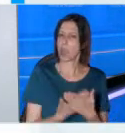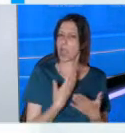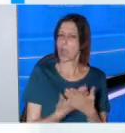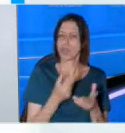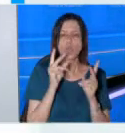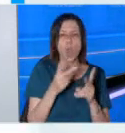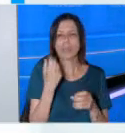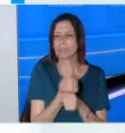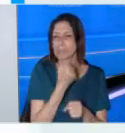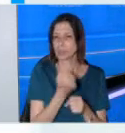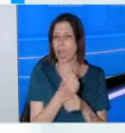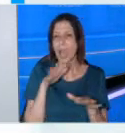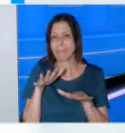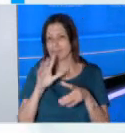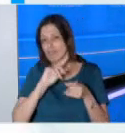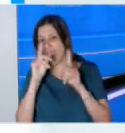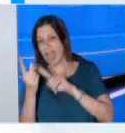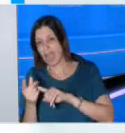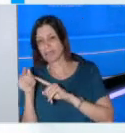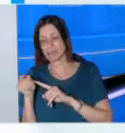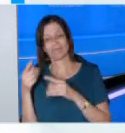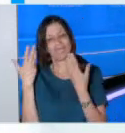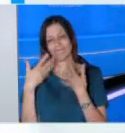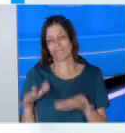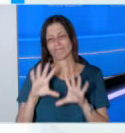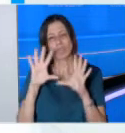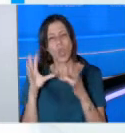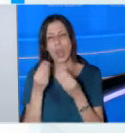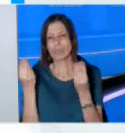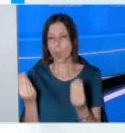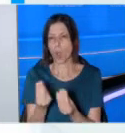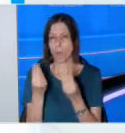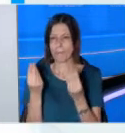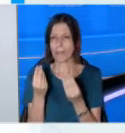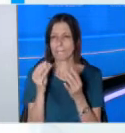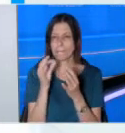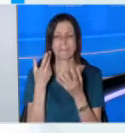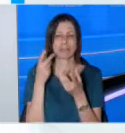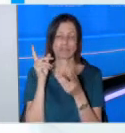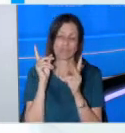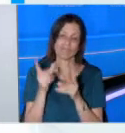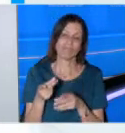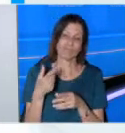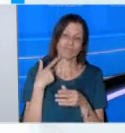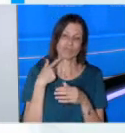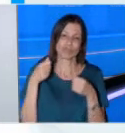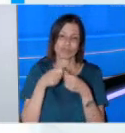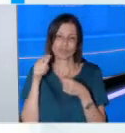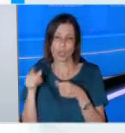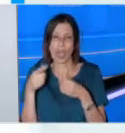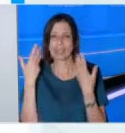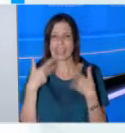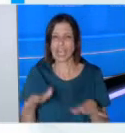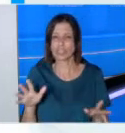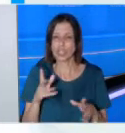והוכיחו יכולת ביצוע. הממשלה, לעומת זאת, נכשלה בכל התחומים הנתונים לאחריותה. היא נכשלה